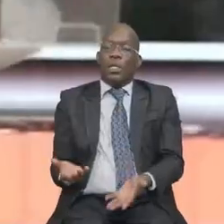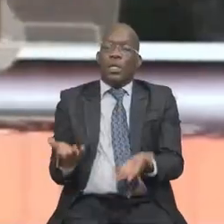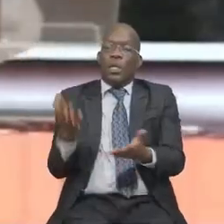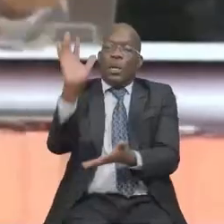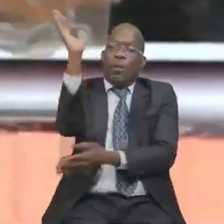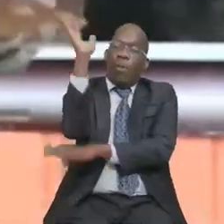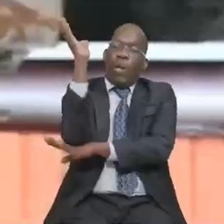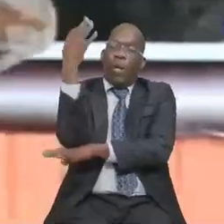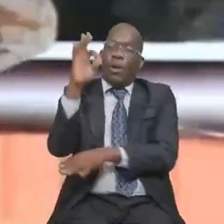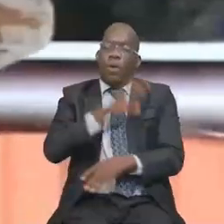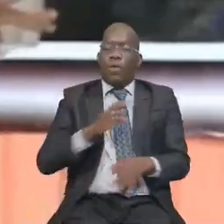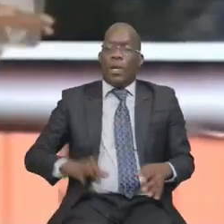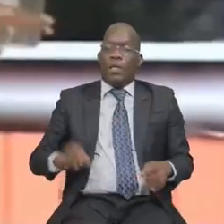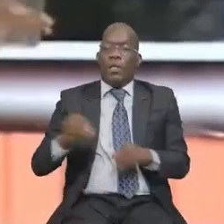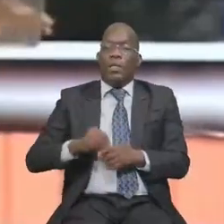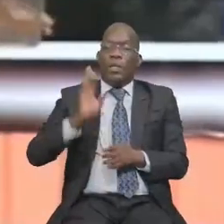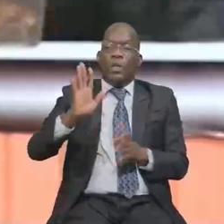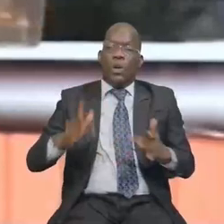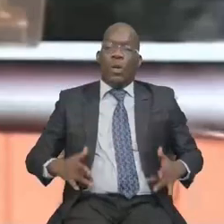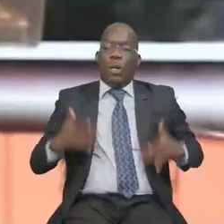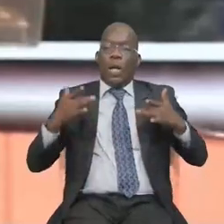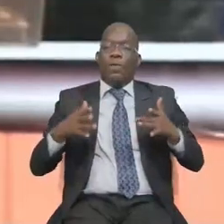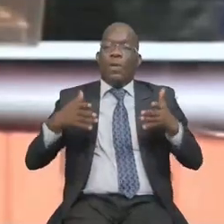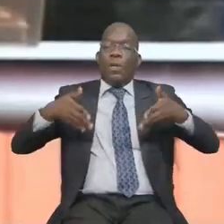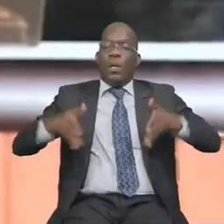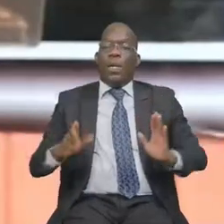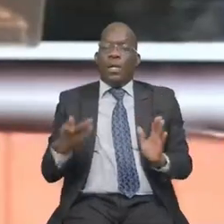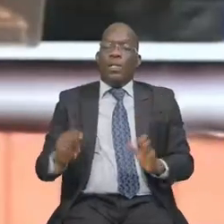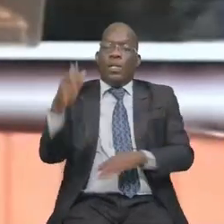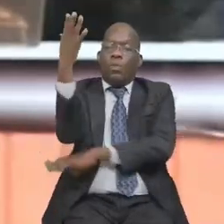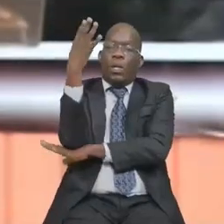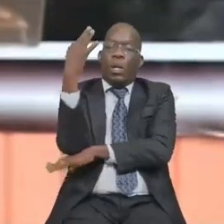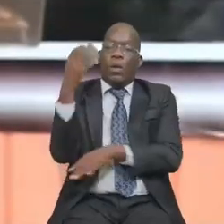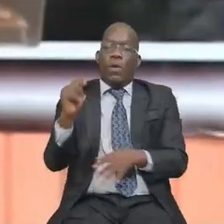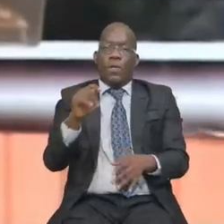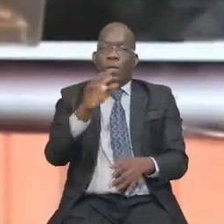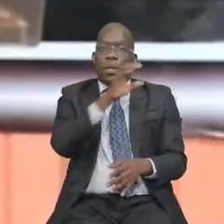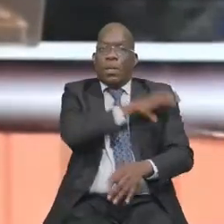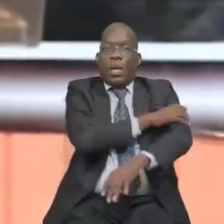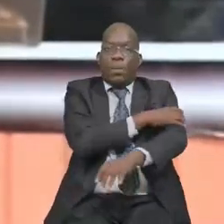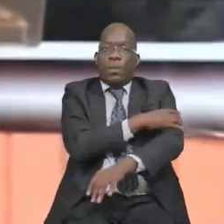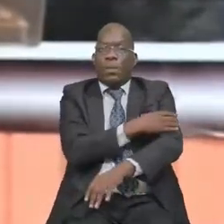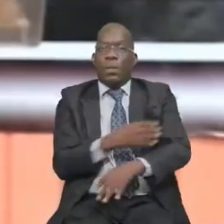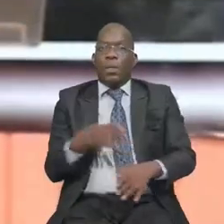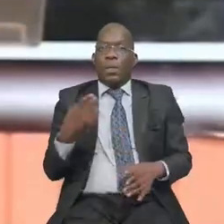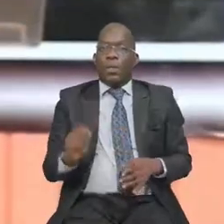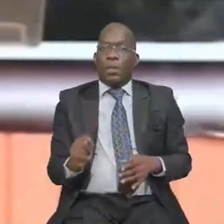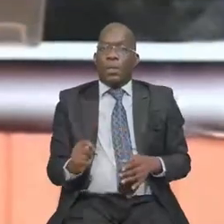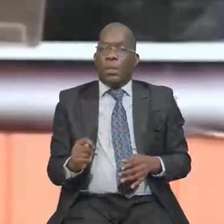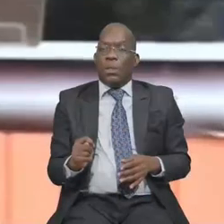dans ta vie. Que la bannière de capitaine de ton salut,